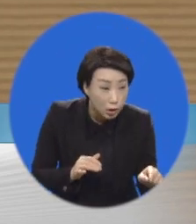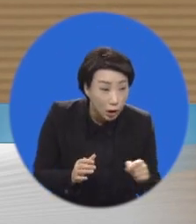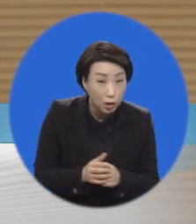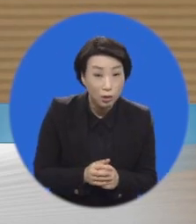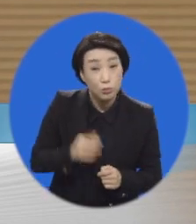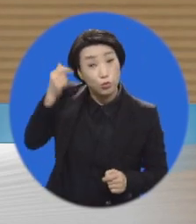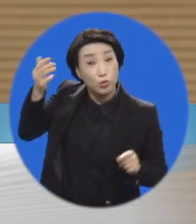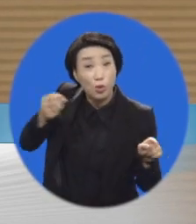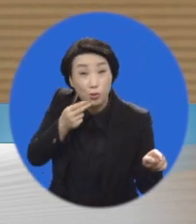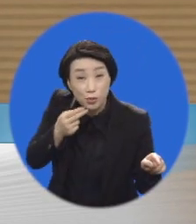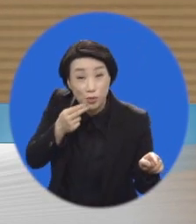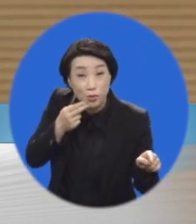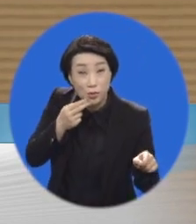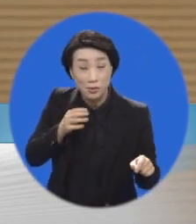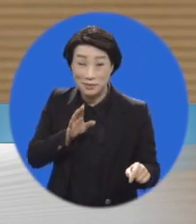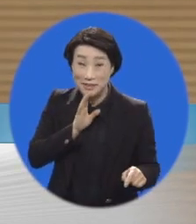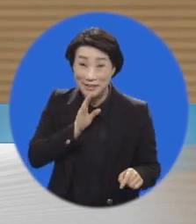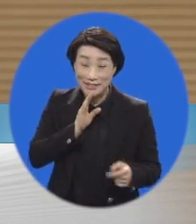묻지도 않아.